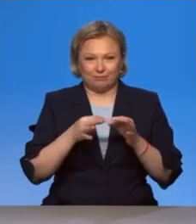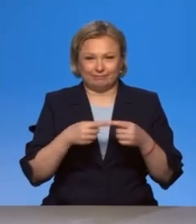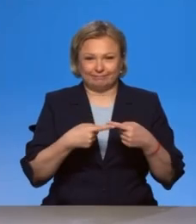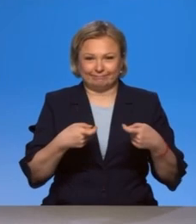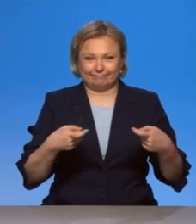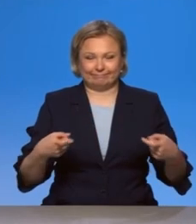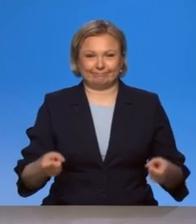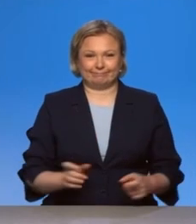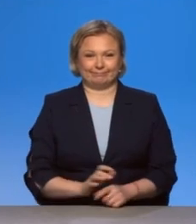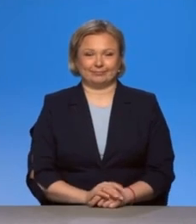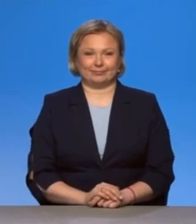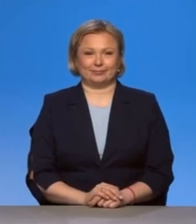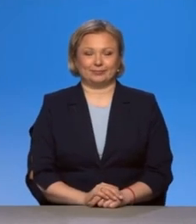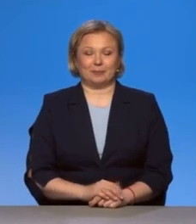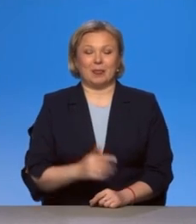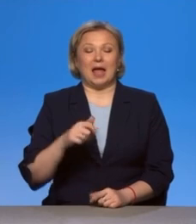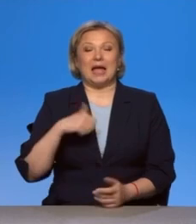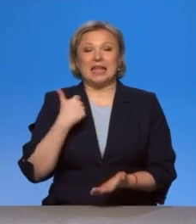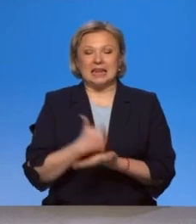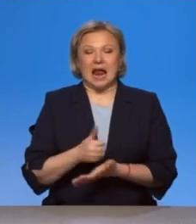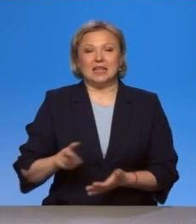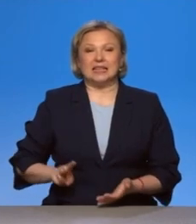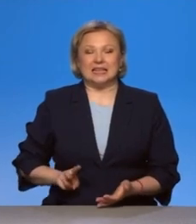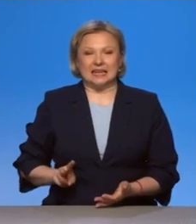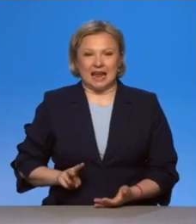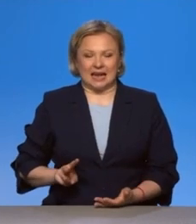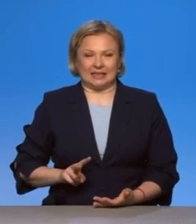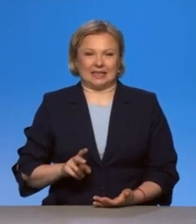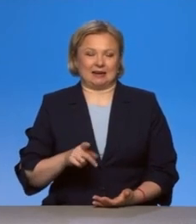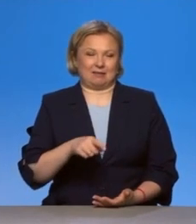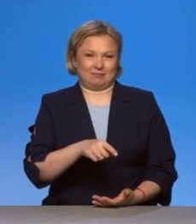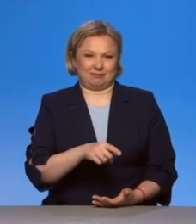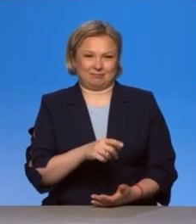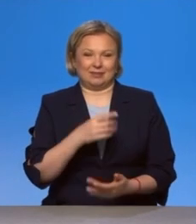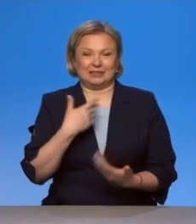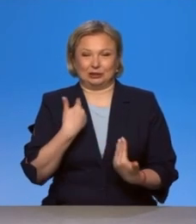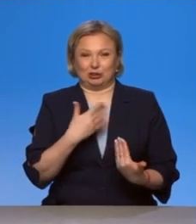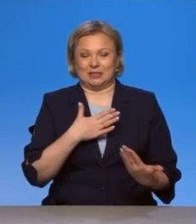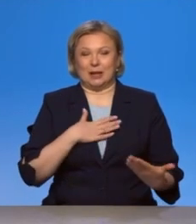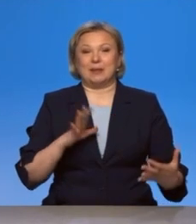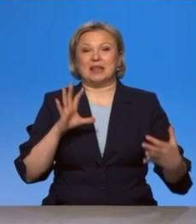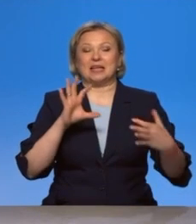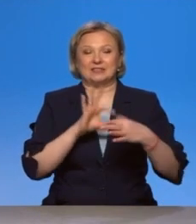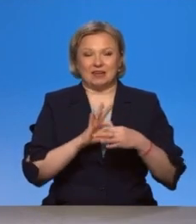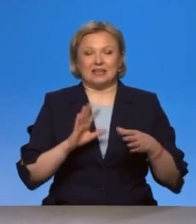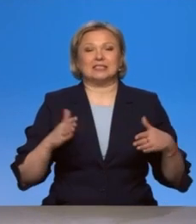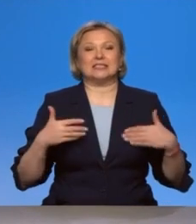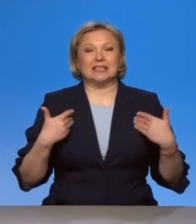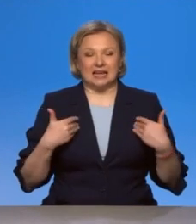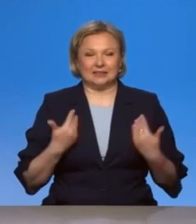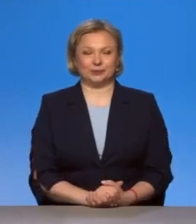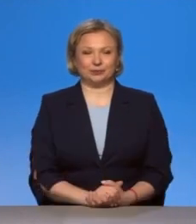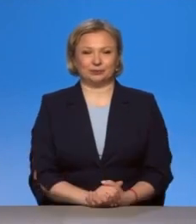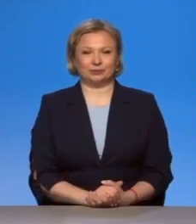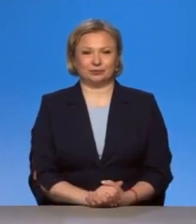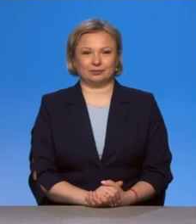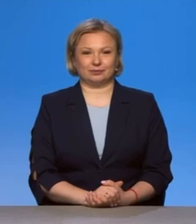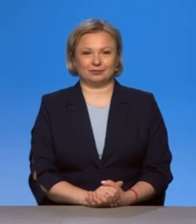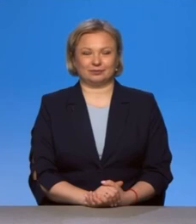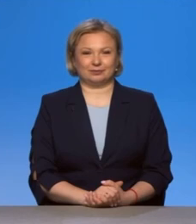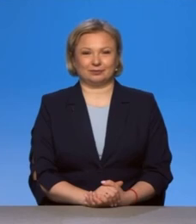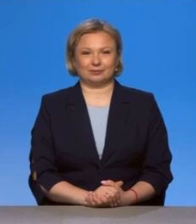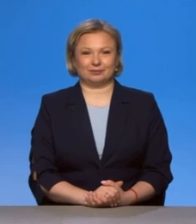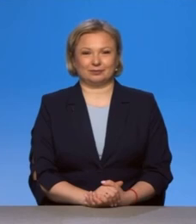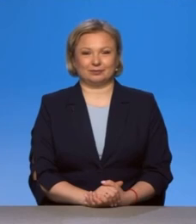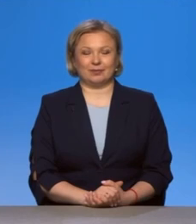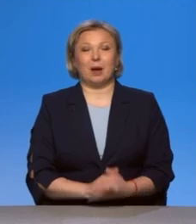Генеральный директор фабрики народно-художественных промыслов Елецкие кружева Мария Карлина с нами. Мария Владимировна, здравствуйте. Добрый день. Здравствуйте.